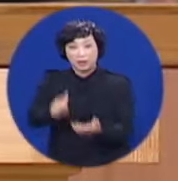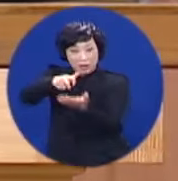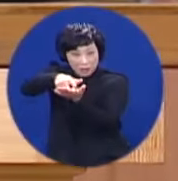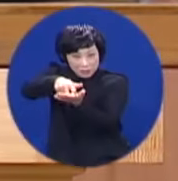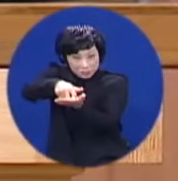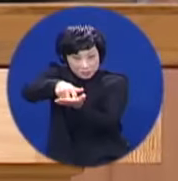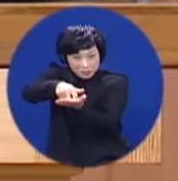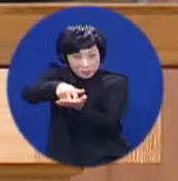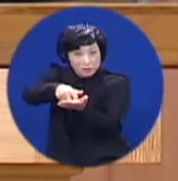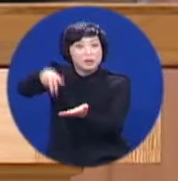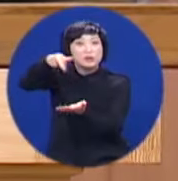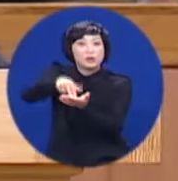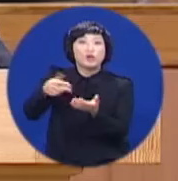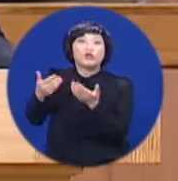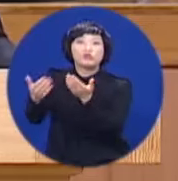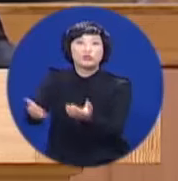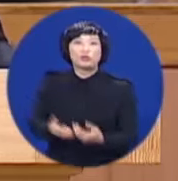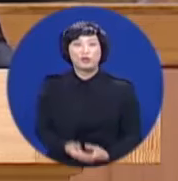안진뱅이를 일으키고